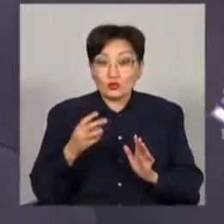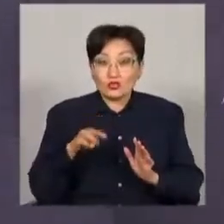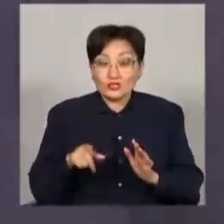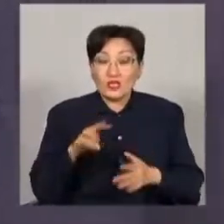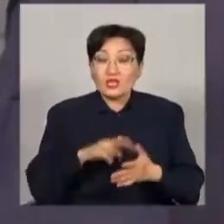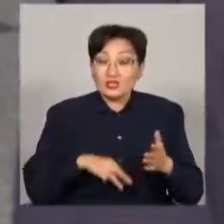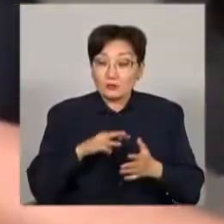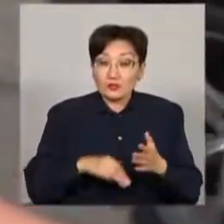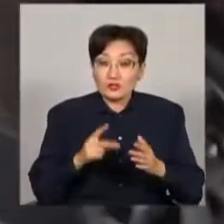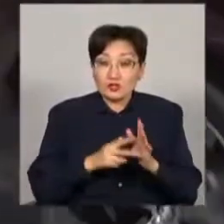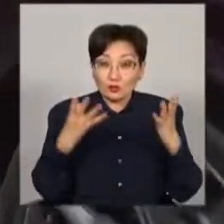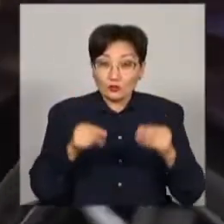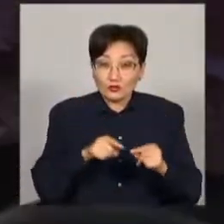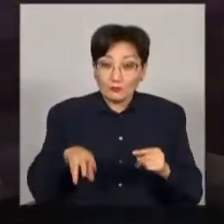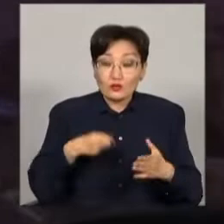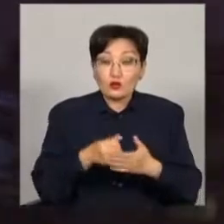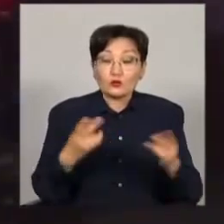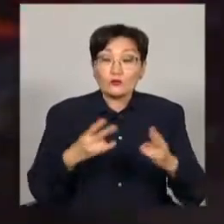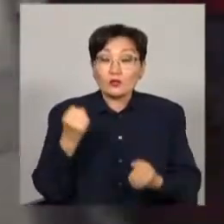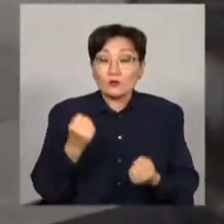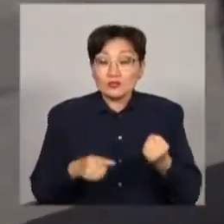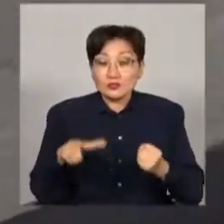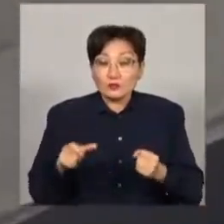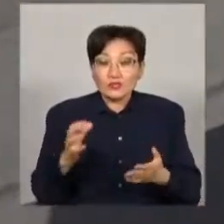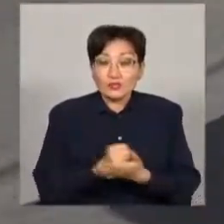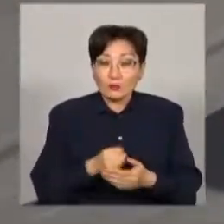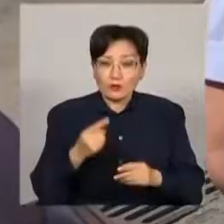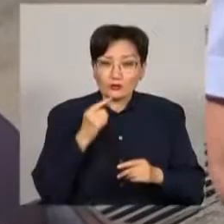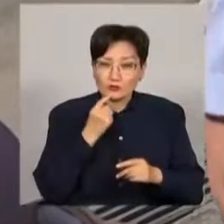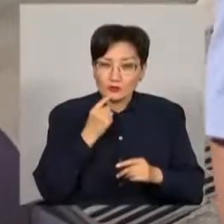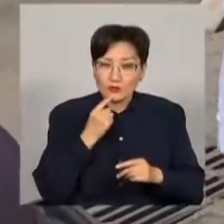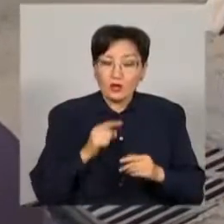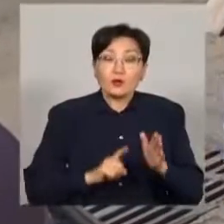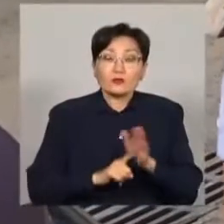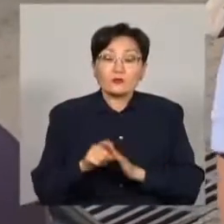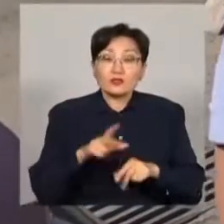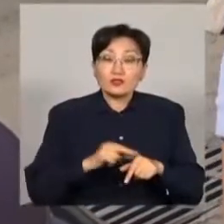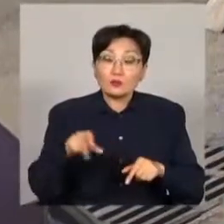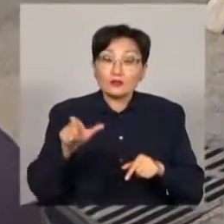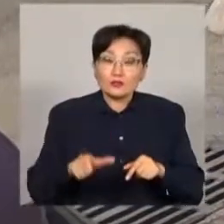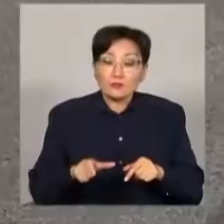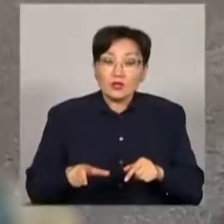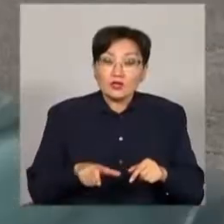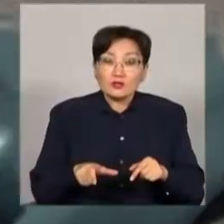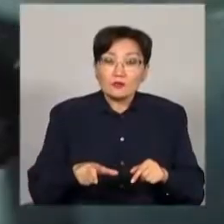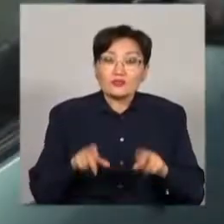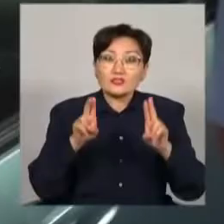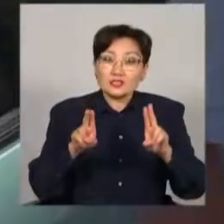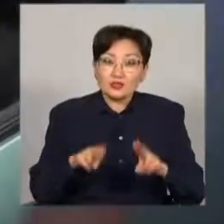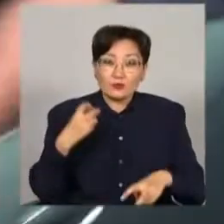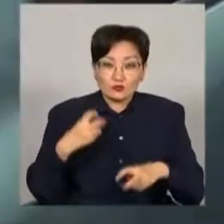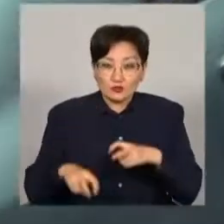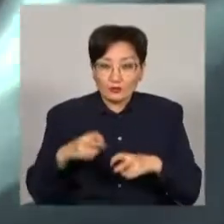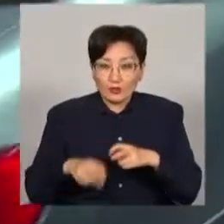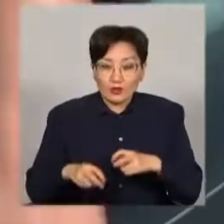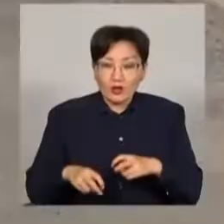күннің ішінде төлейсіз. Талапты сақтамайтын жүргізушілерді табу қиынға түспеді. О баста сақшылардың көзінше жолдағылар ережені өрескел бұзып,